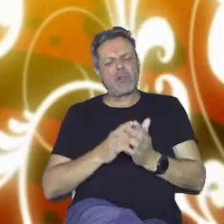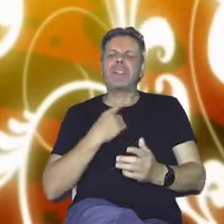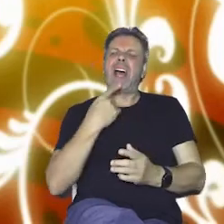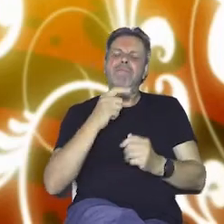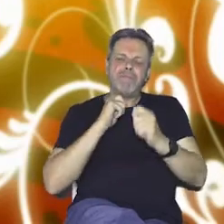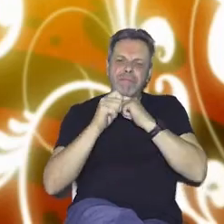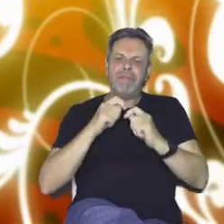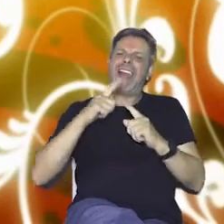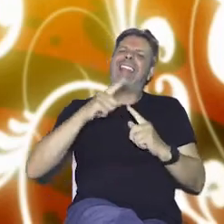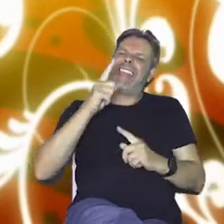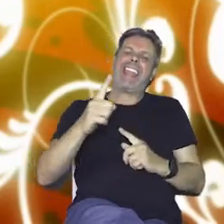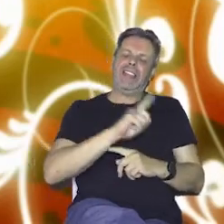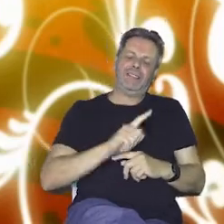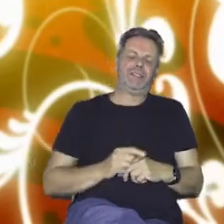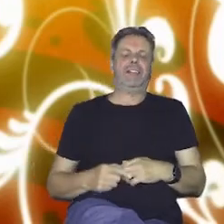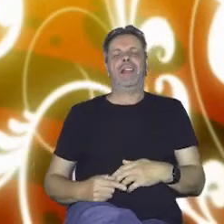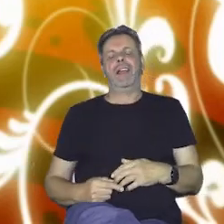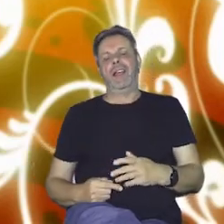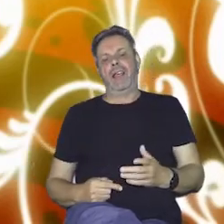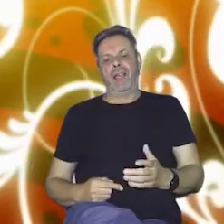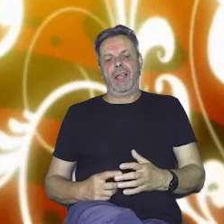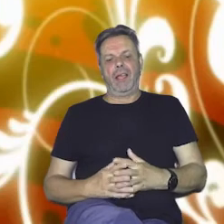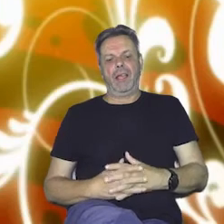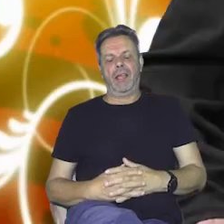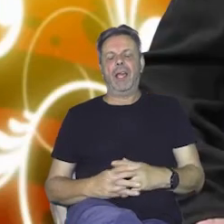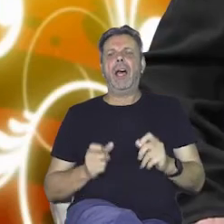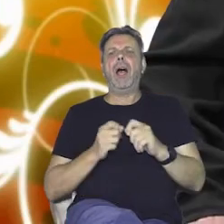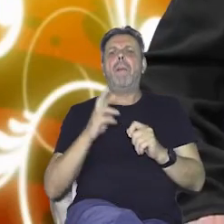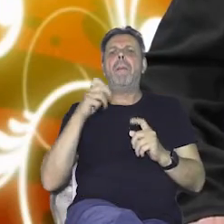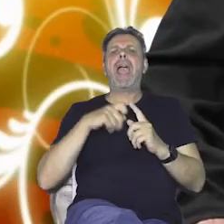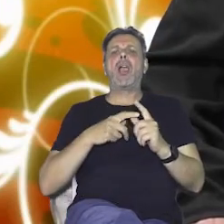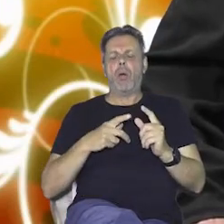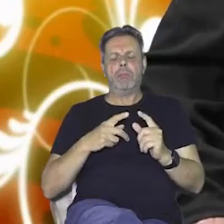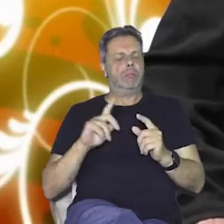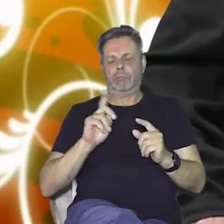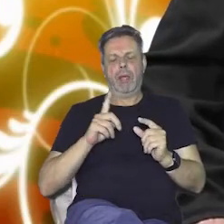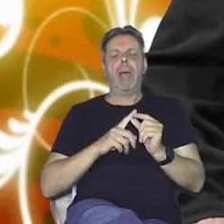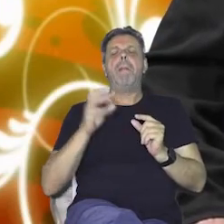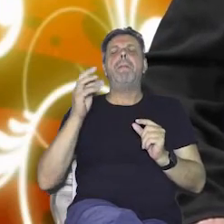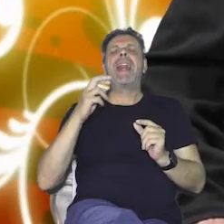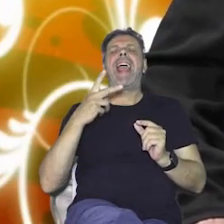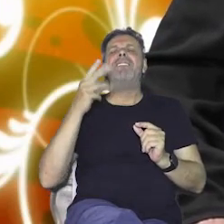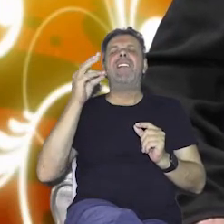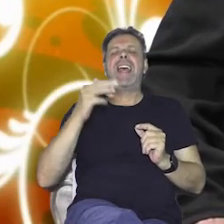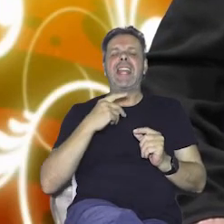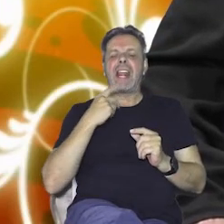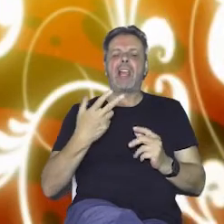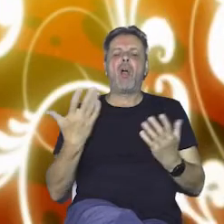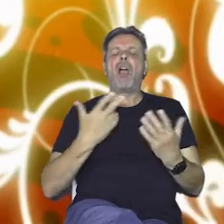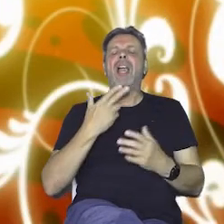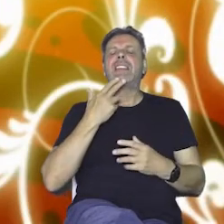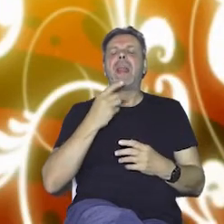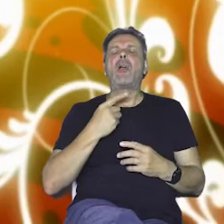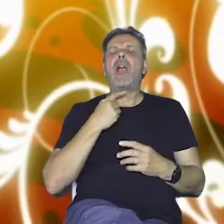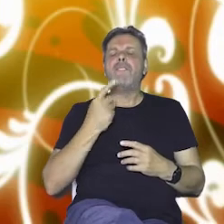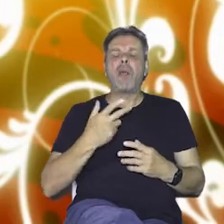to što je rekao Beko, jel? Prever. Prever, što je rekao Prever. Kad nekoga volim, kad